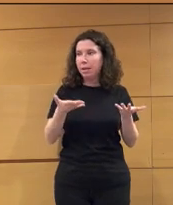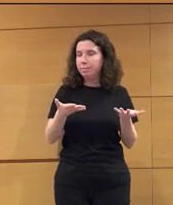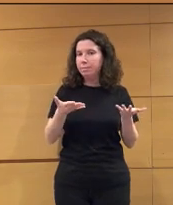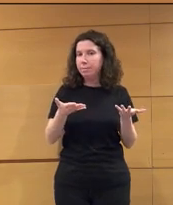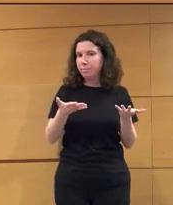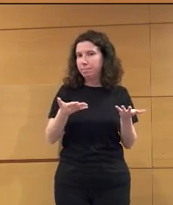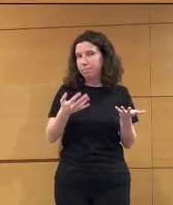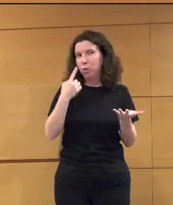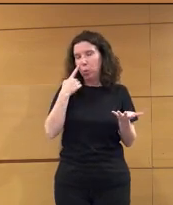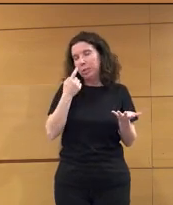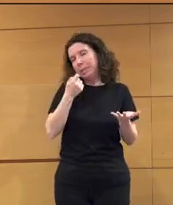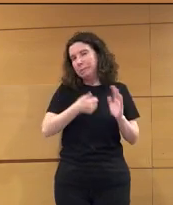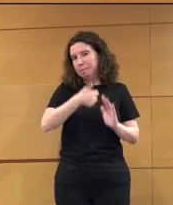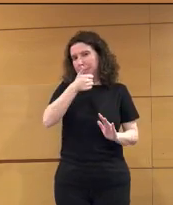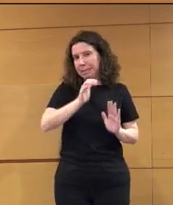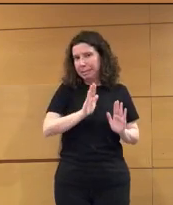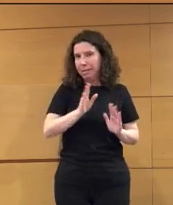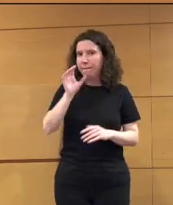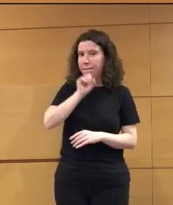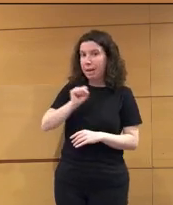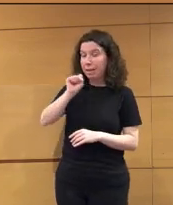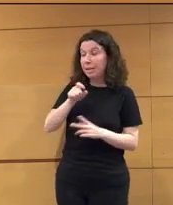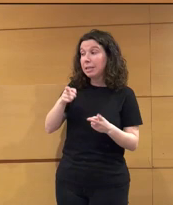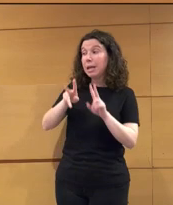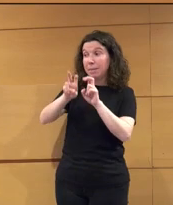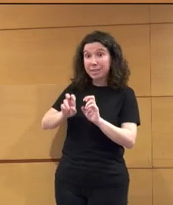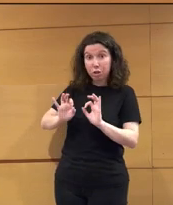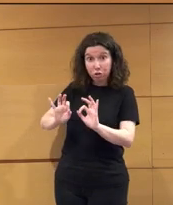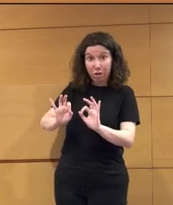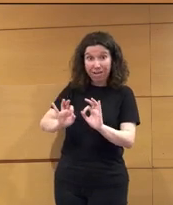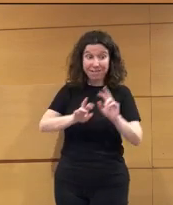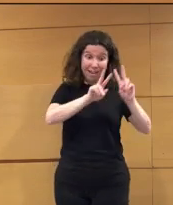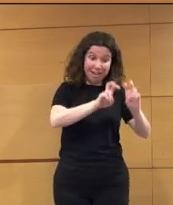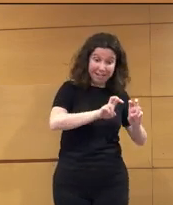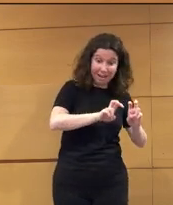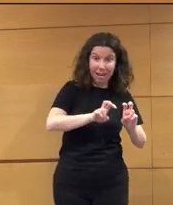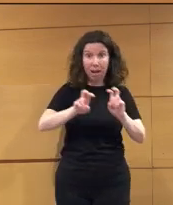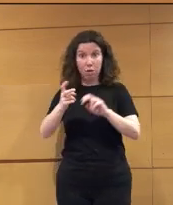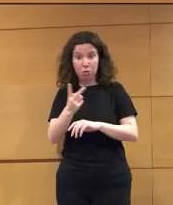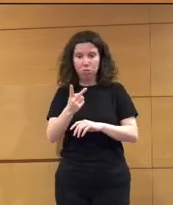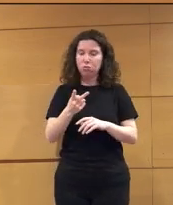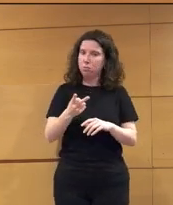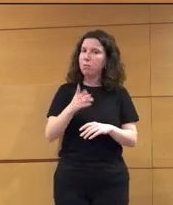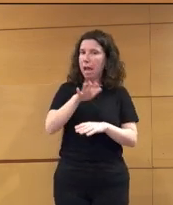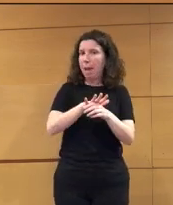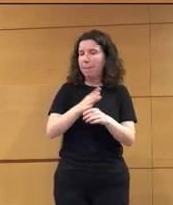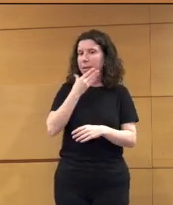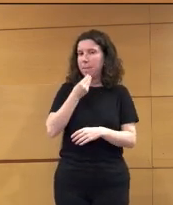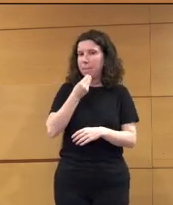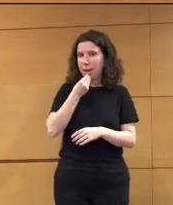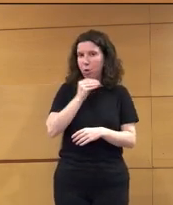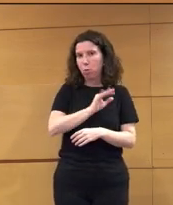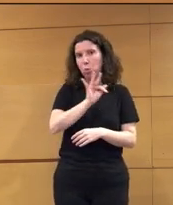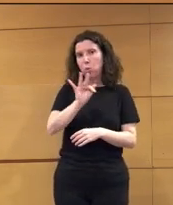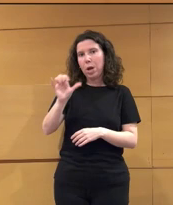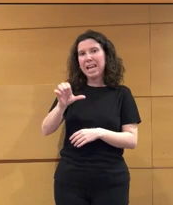sabem una mica més. Fantàstic. La investigació és això, no? La recerca i la investigació, que maco, un àmbit molt maco. Estela, i en el